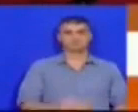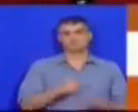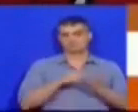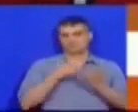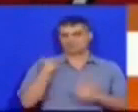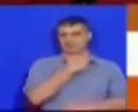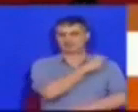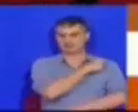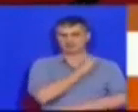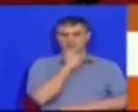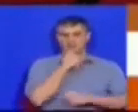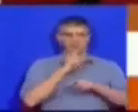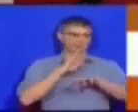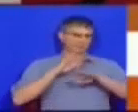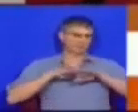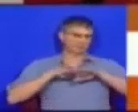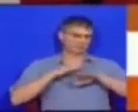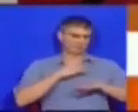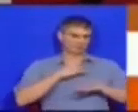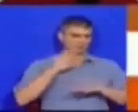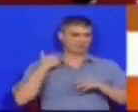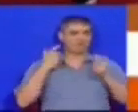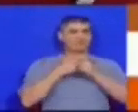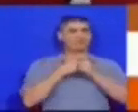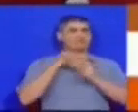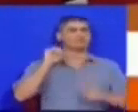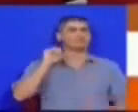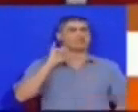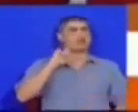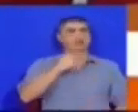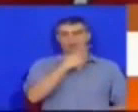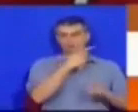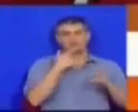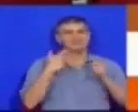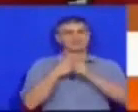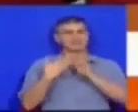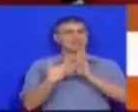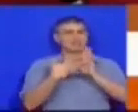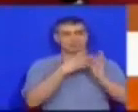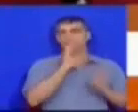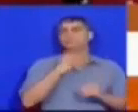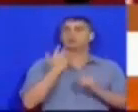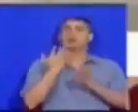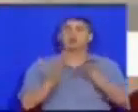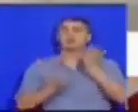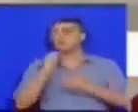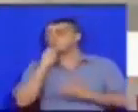מודיעין במהלך התפקידים שלי במפלג המודיעין של יחה, צריך להפריד בין מודיעין לבין חקירות.